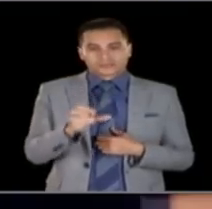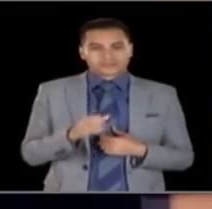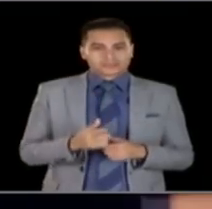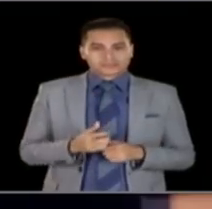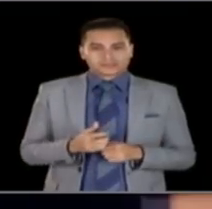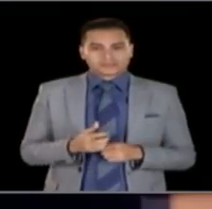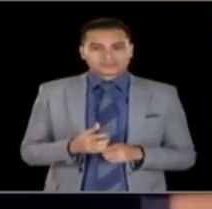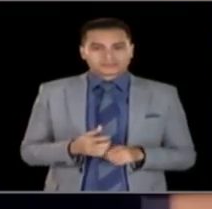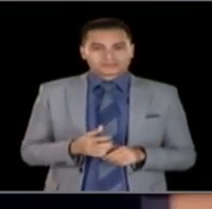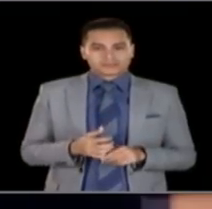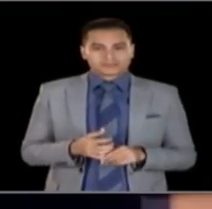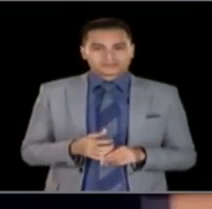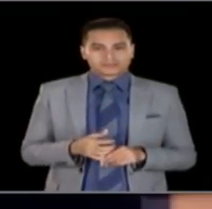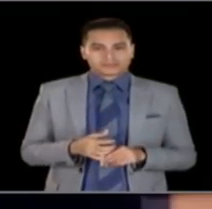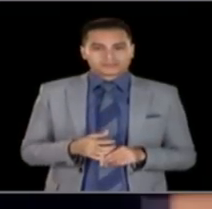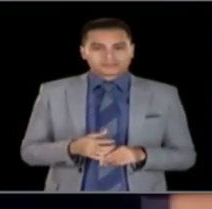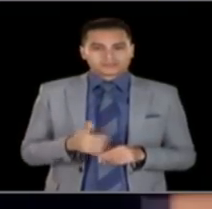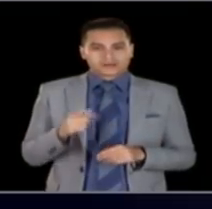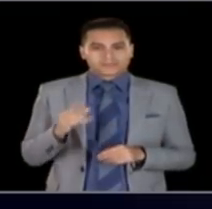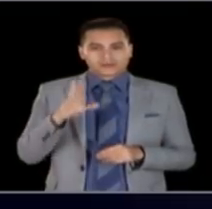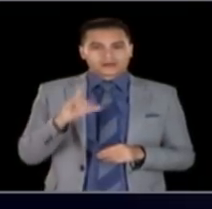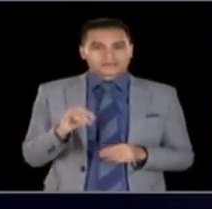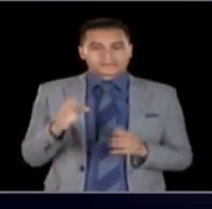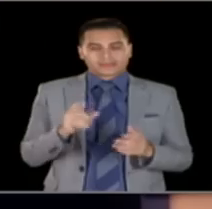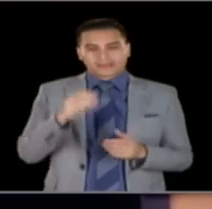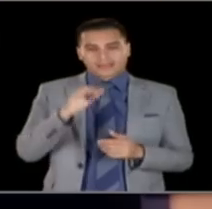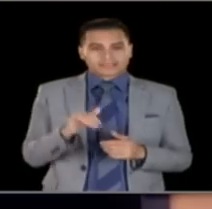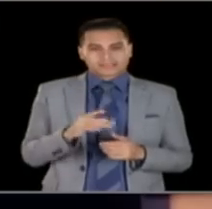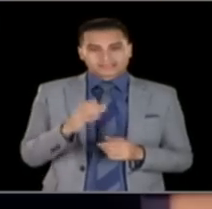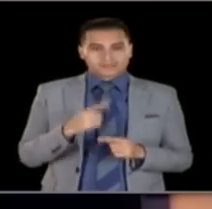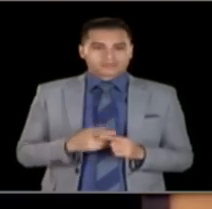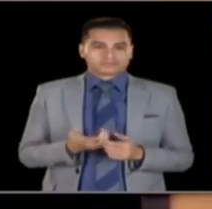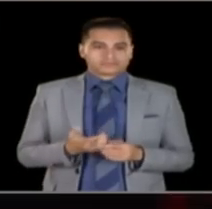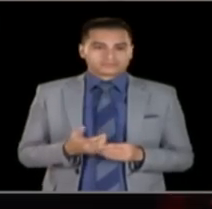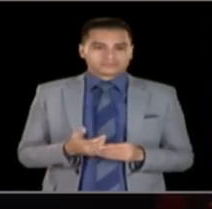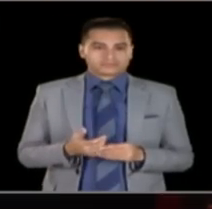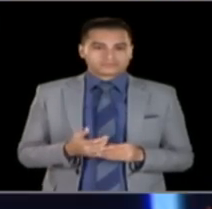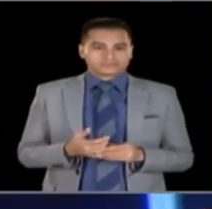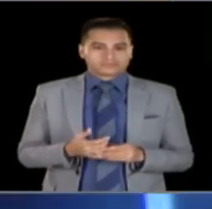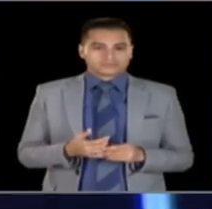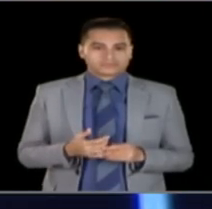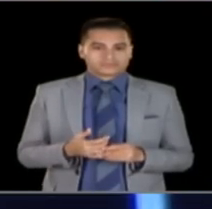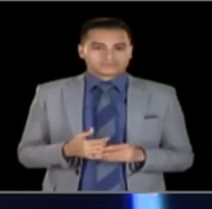1993. إجابتك. إبراهيم ناجي. إجابة خاطئة. ما شاء الله.